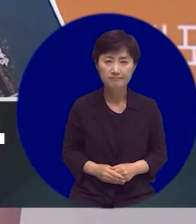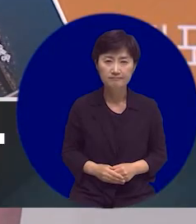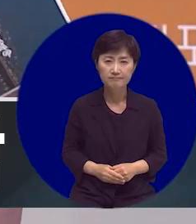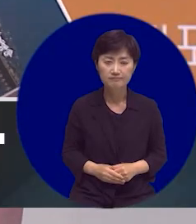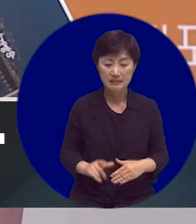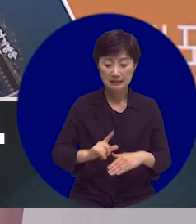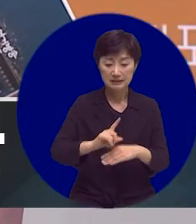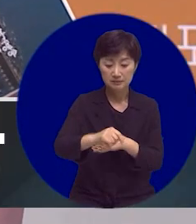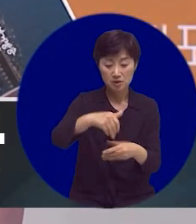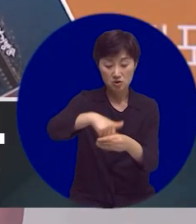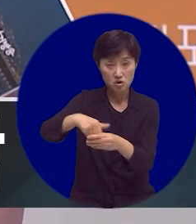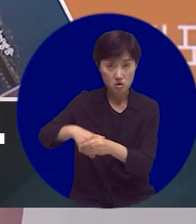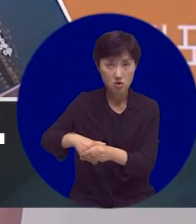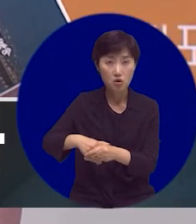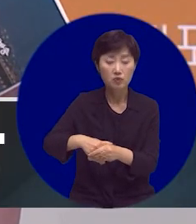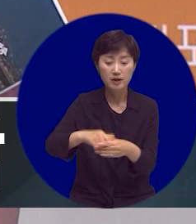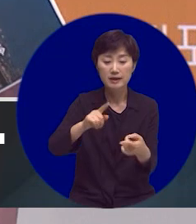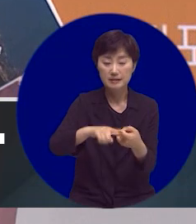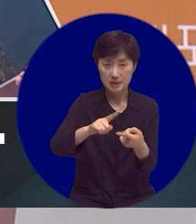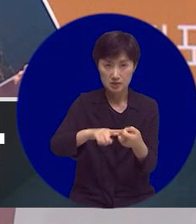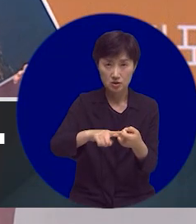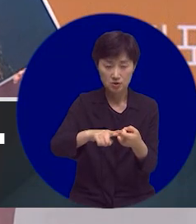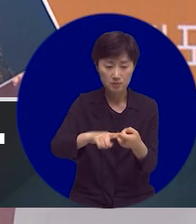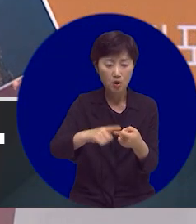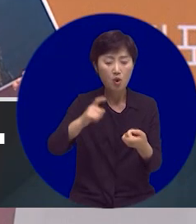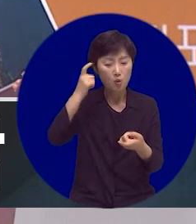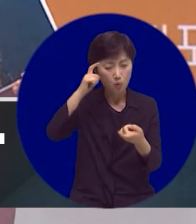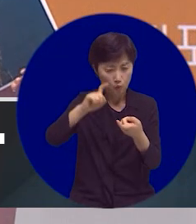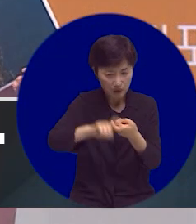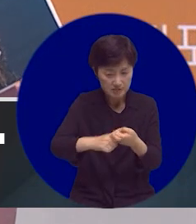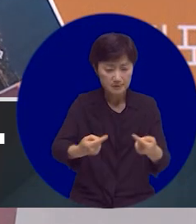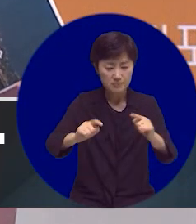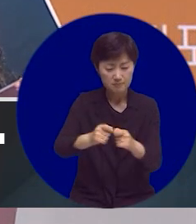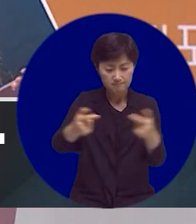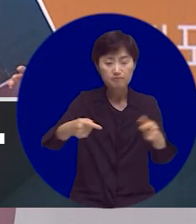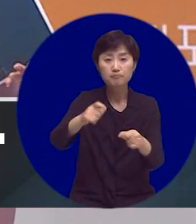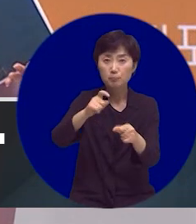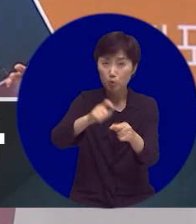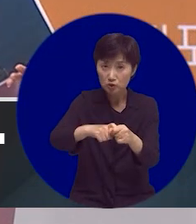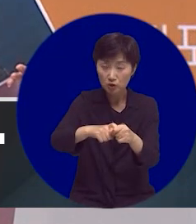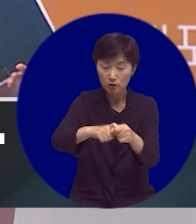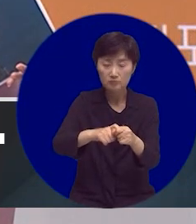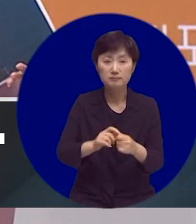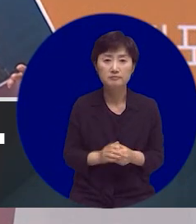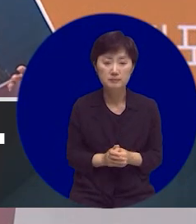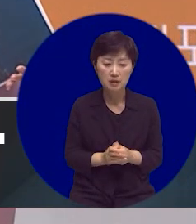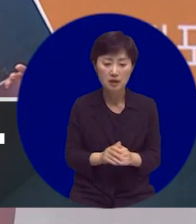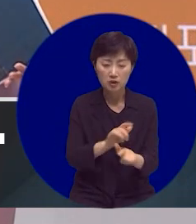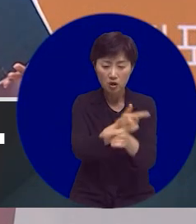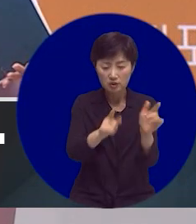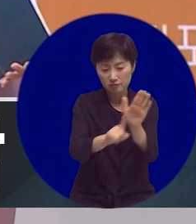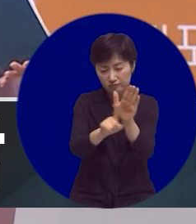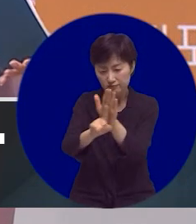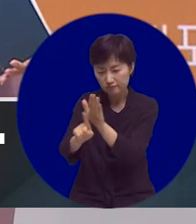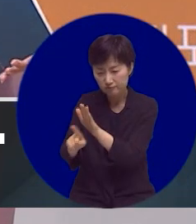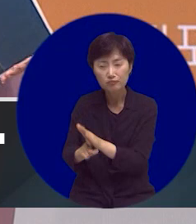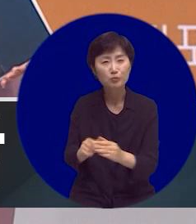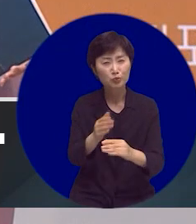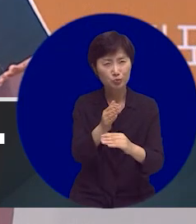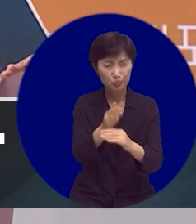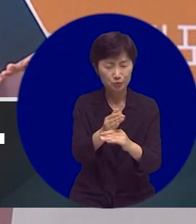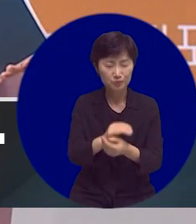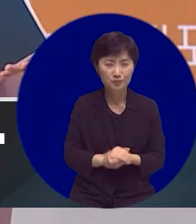제8회 전국동시지방선거에 대한 유권자의 관심과 참여를 높이기 위해 선거관리위원회는 다양한 홍보활동을 펼치고